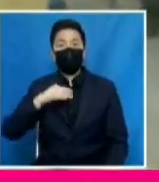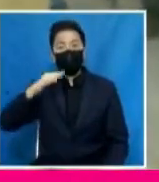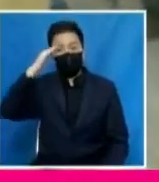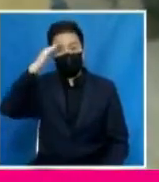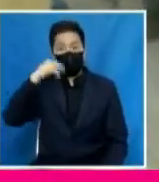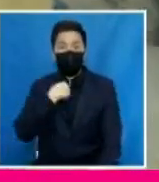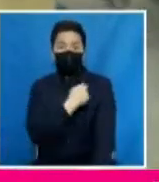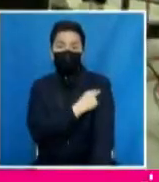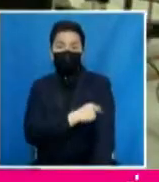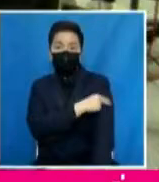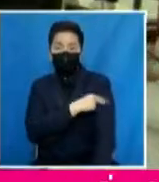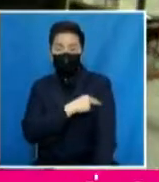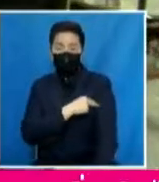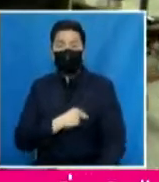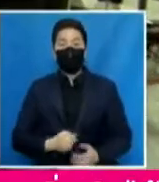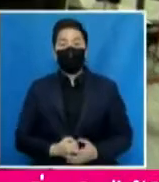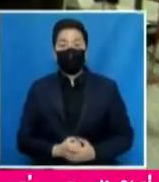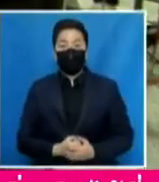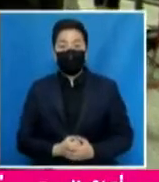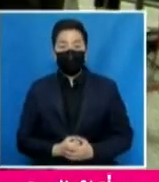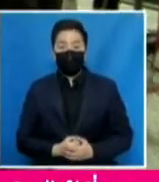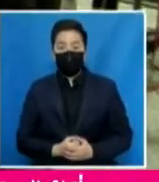ก